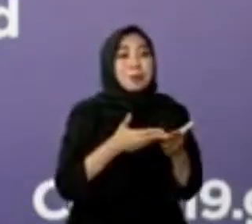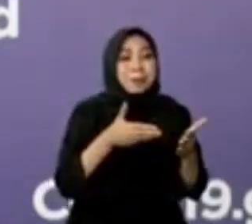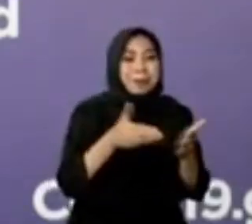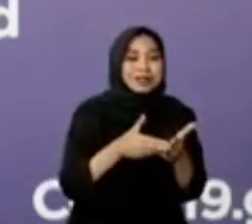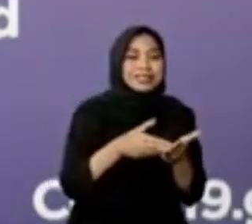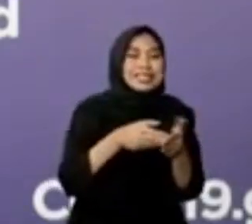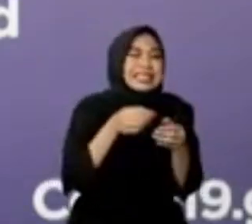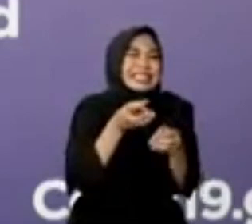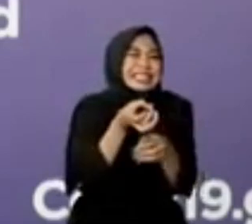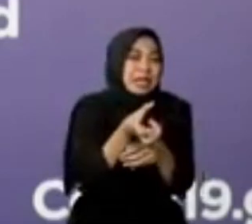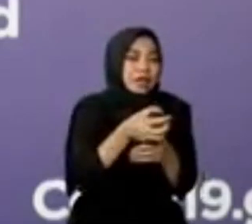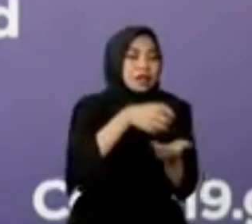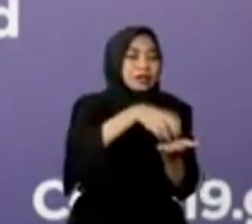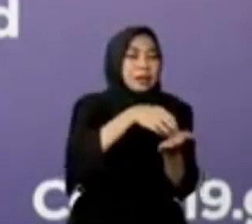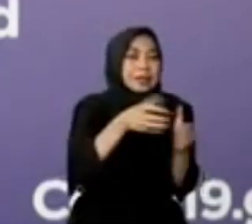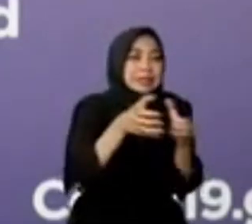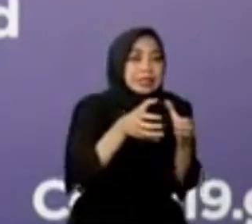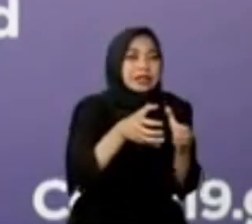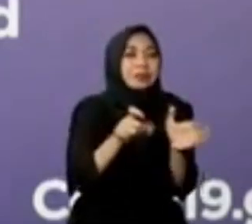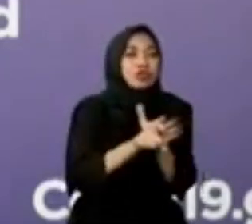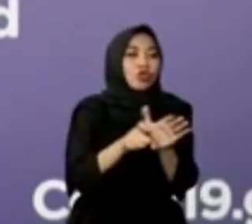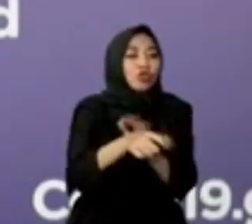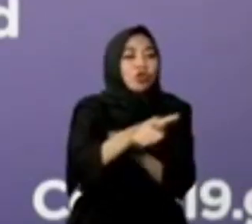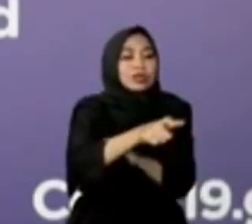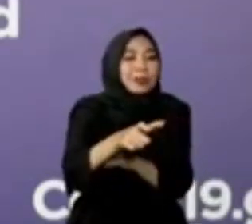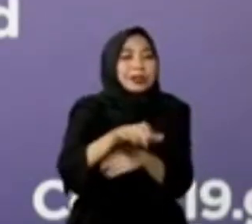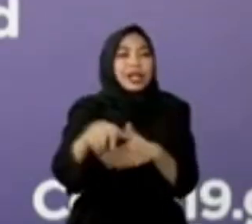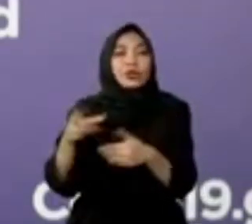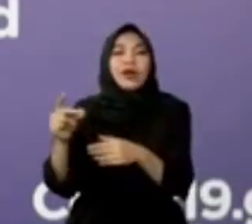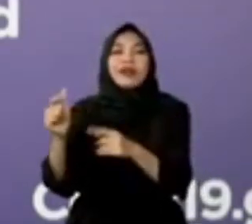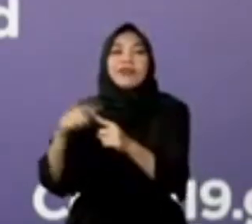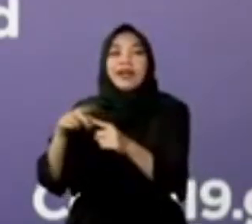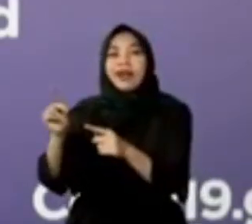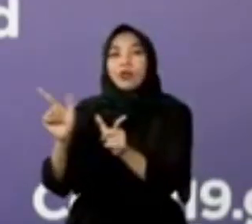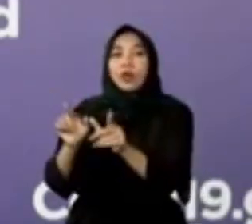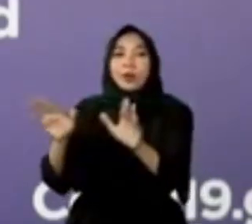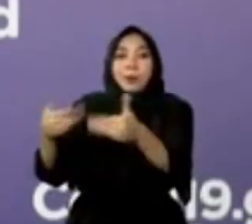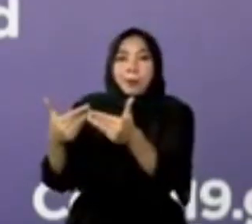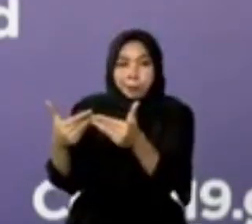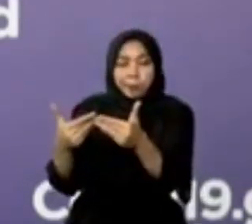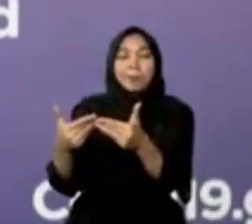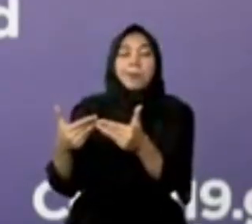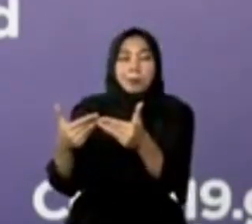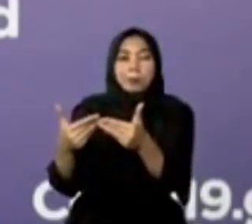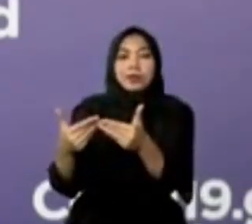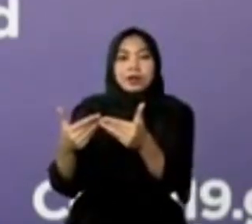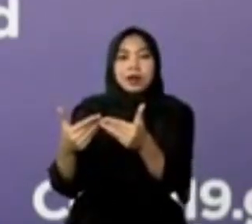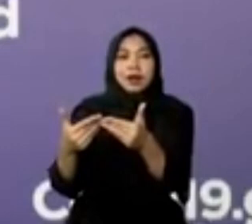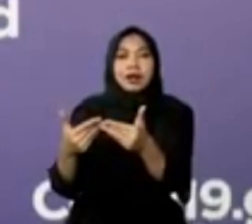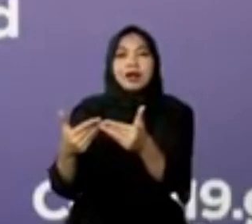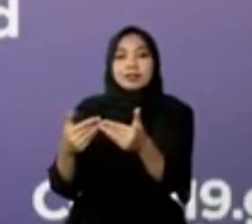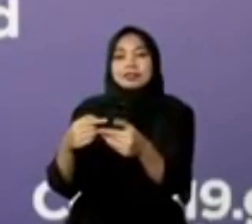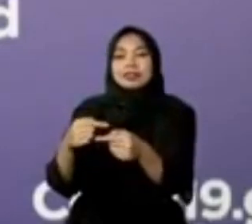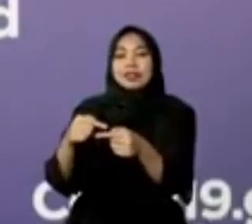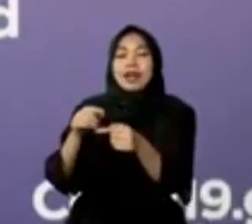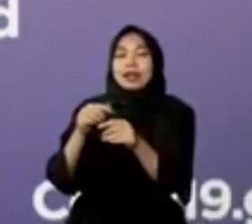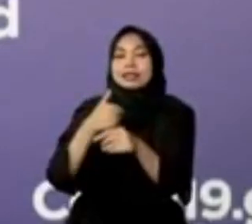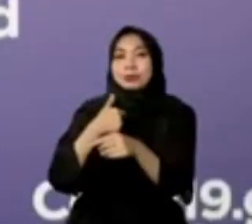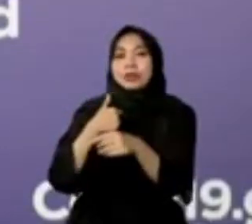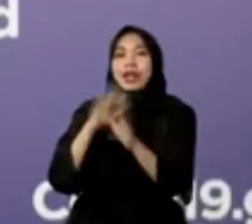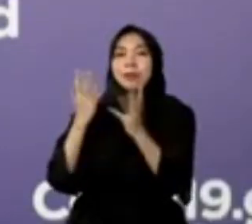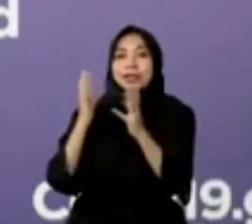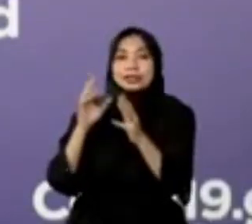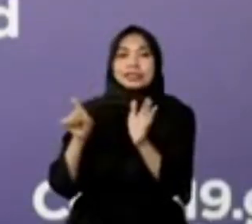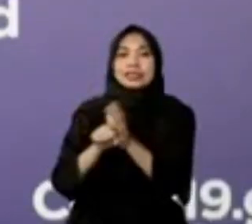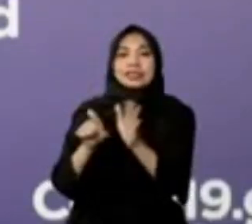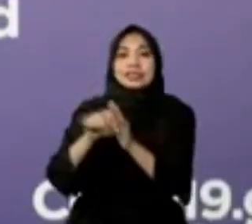yang kepada daerah-daerah, kecamatan, RT, RW, dan yang lain, maka tentu kita mengapresiasi di